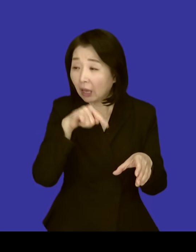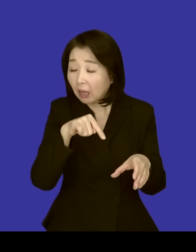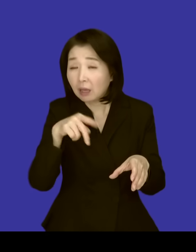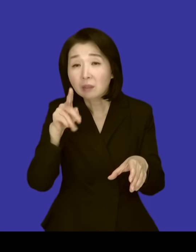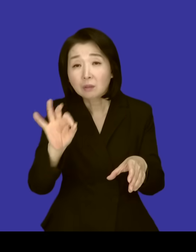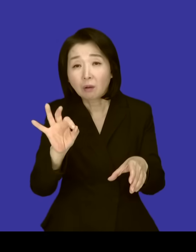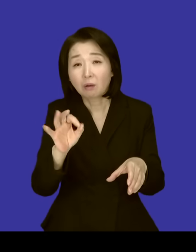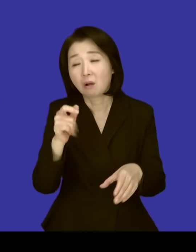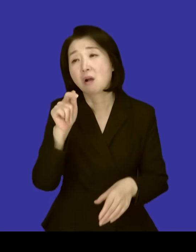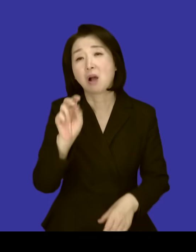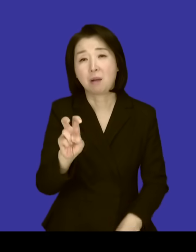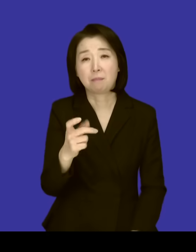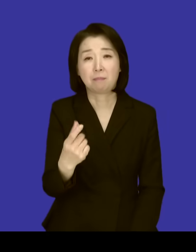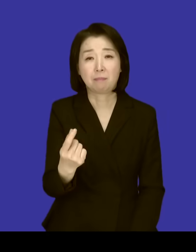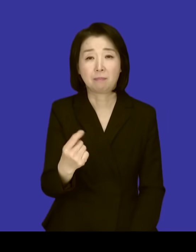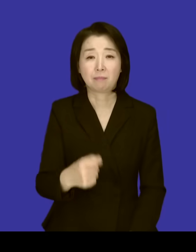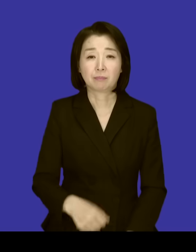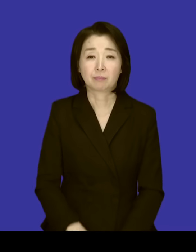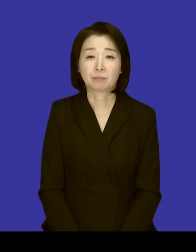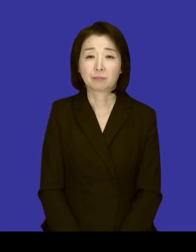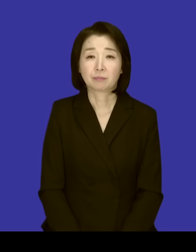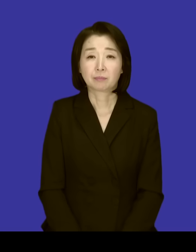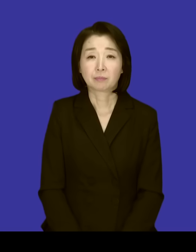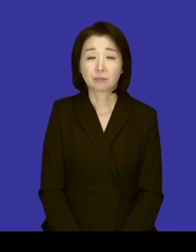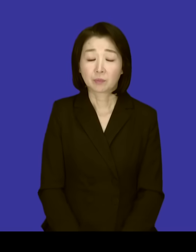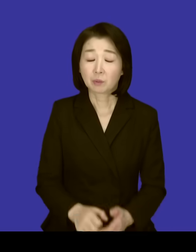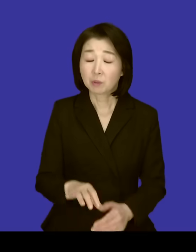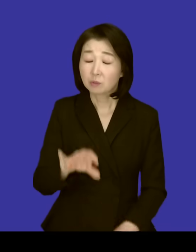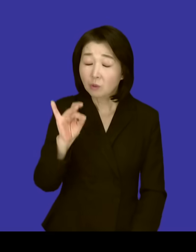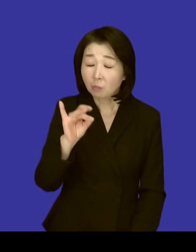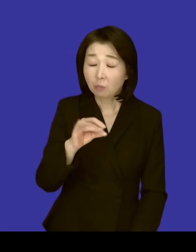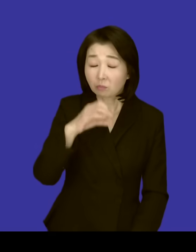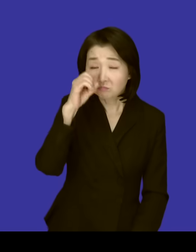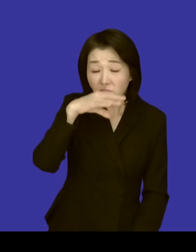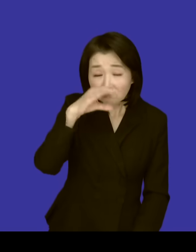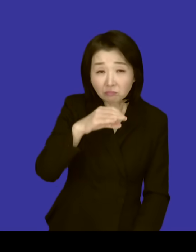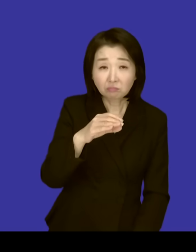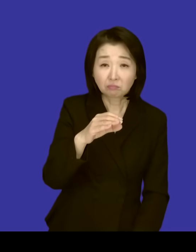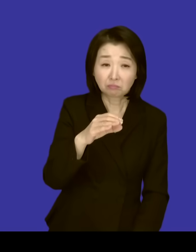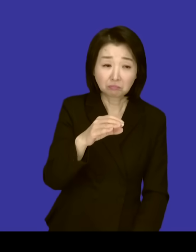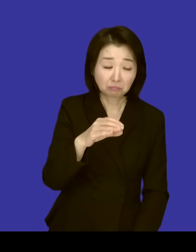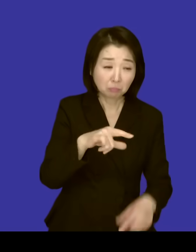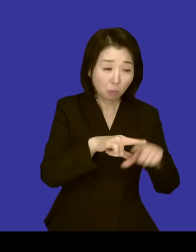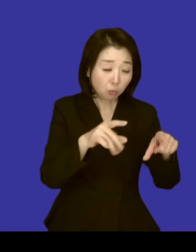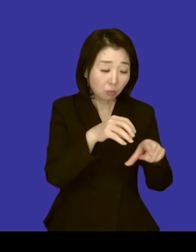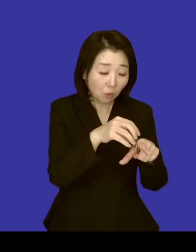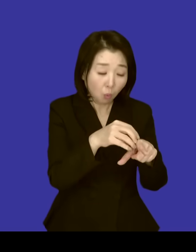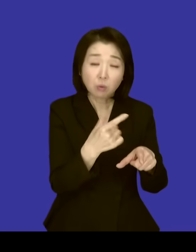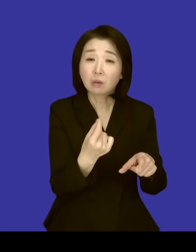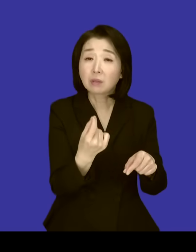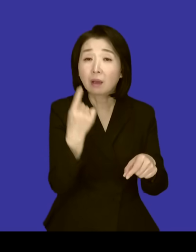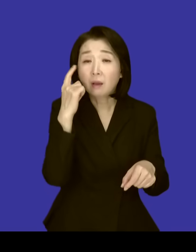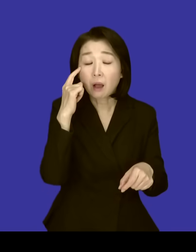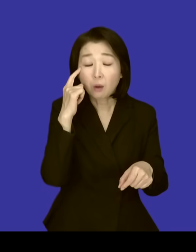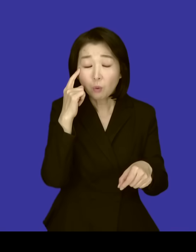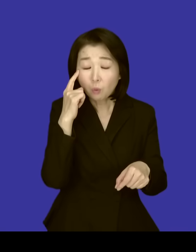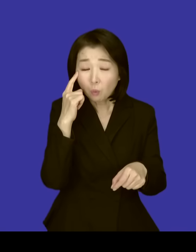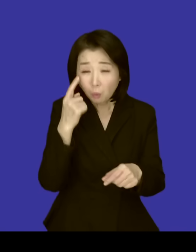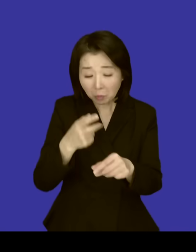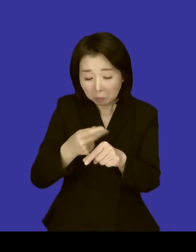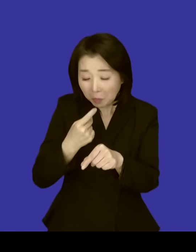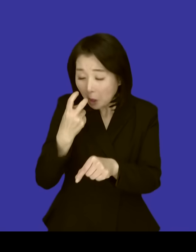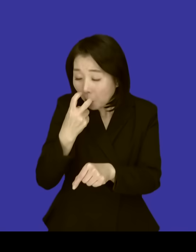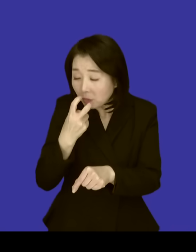종양은 암의 일종이라고 하더라고요. 근데 네. 이제 처음에는 양성 종양인 줄 알고 이제 그냥 혹시 몰라서 조직 검사를